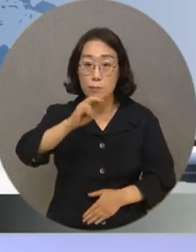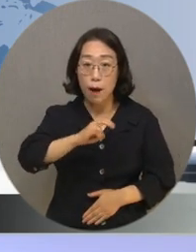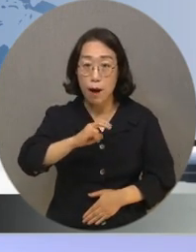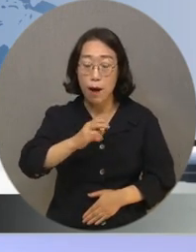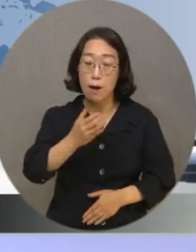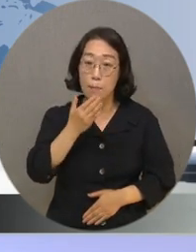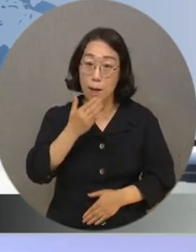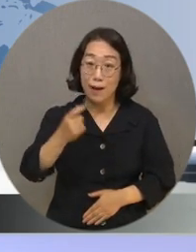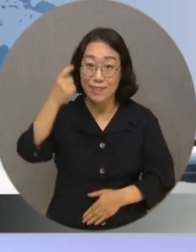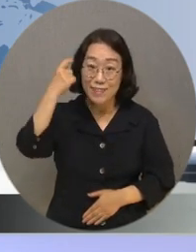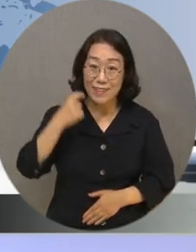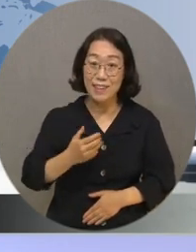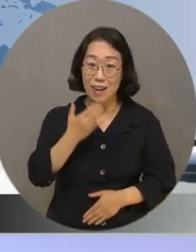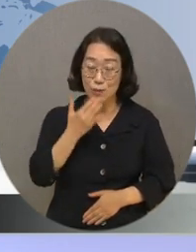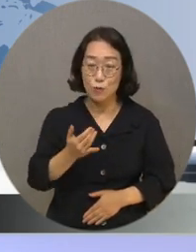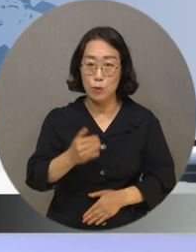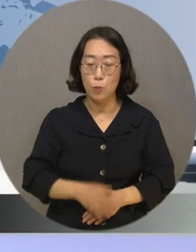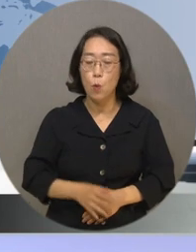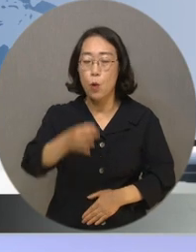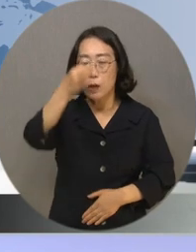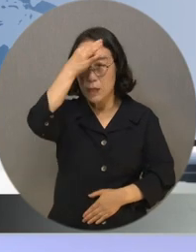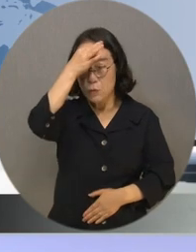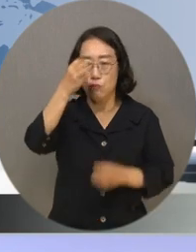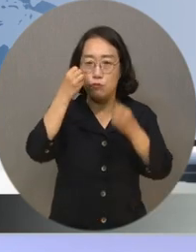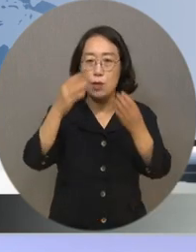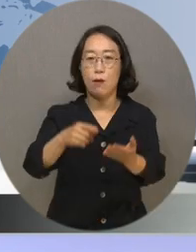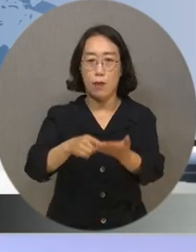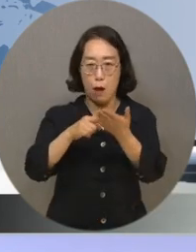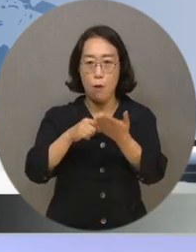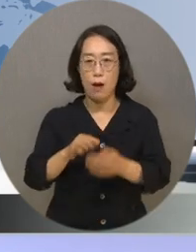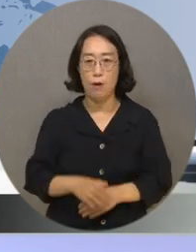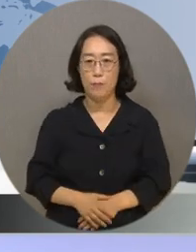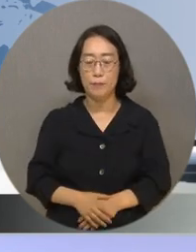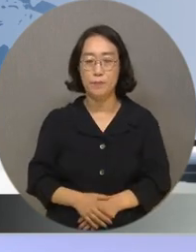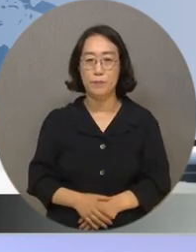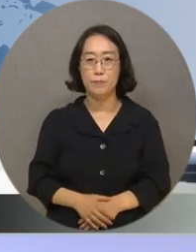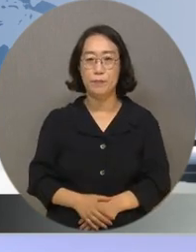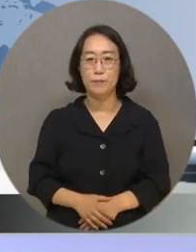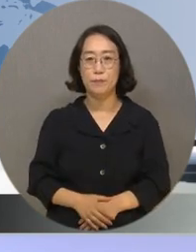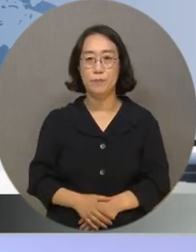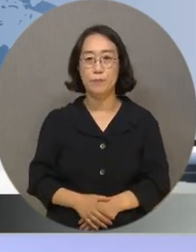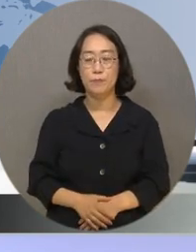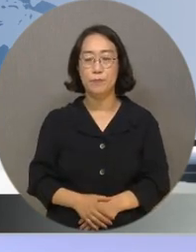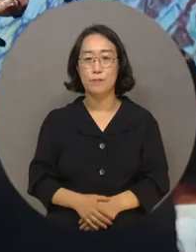있도록 실감 가시화 기술을 선보였는데요. 최유라 기자가 전해드립니다.